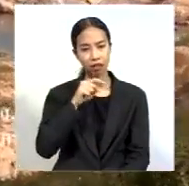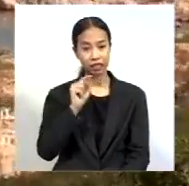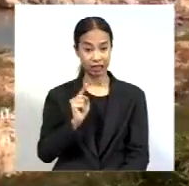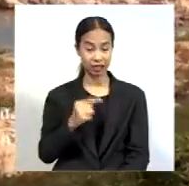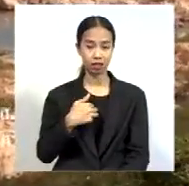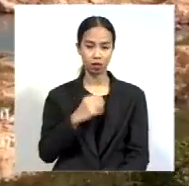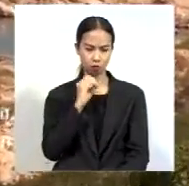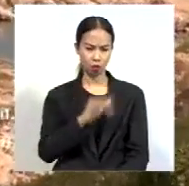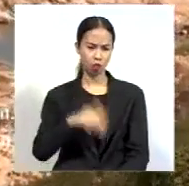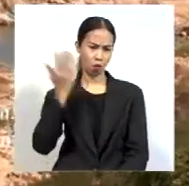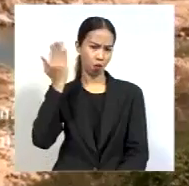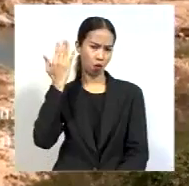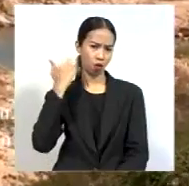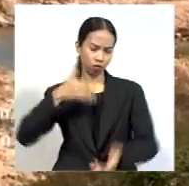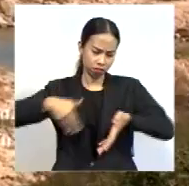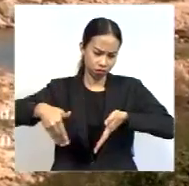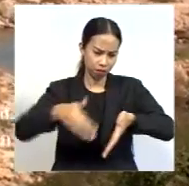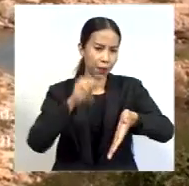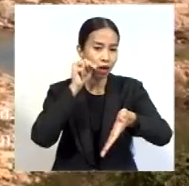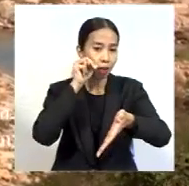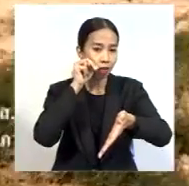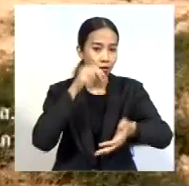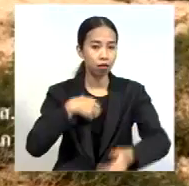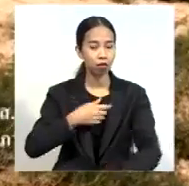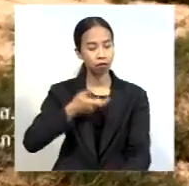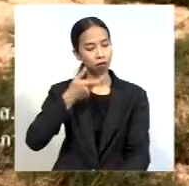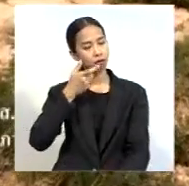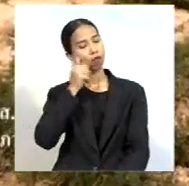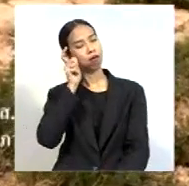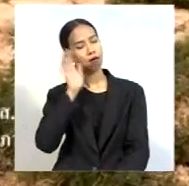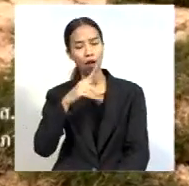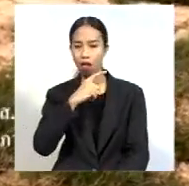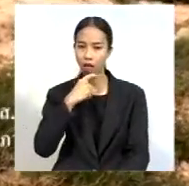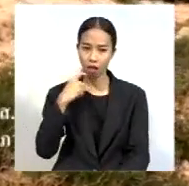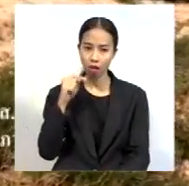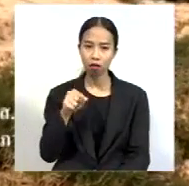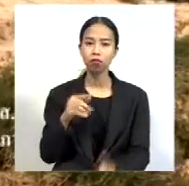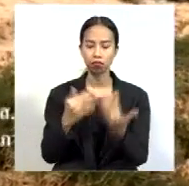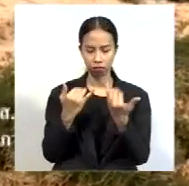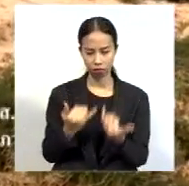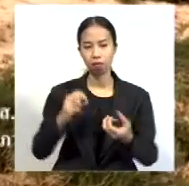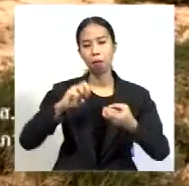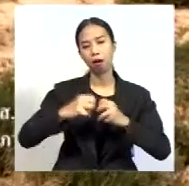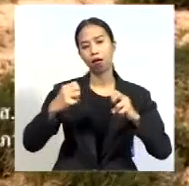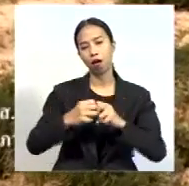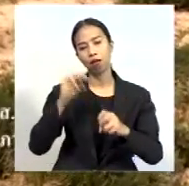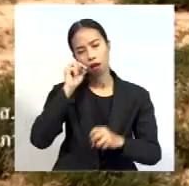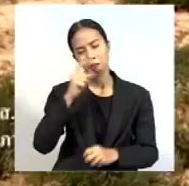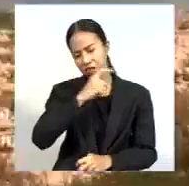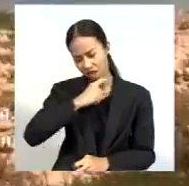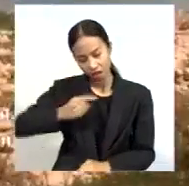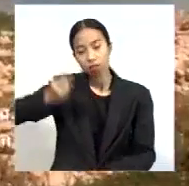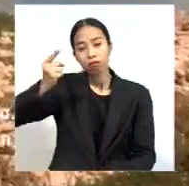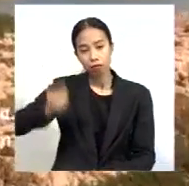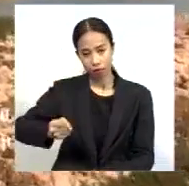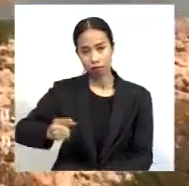ราว่าจุดนี้เคย เป็นแม่น้ำโขง อาจจะไม่ทราบนะคะแต่ว่านี่แหละคือสถานการณ์ภัยแล้งที่เกิดขึ้นจริงๆดังนั้นพอเห็น